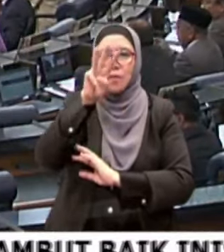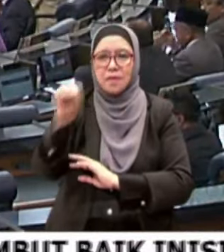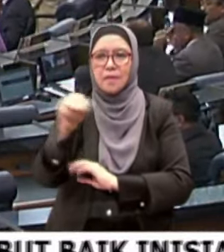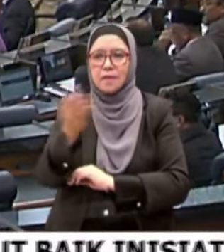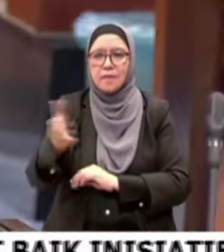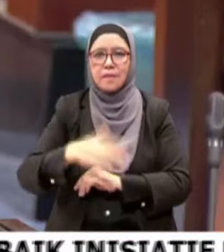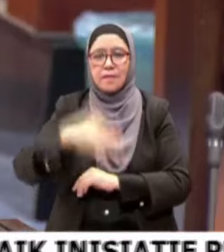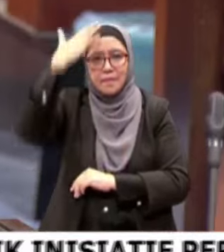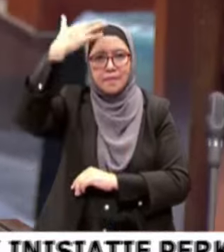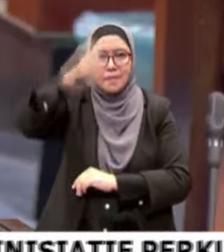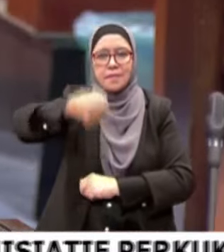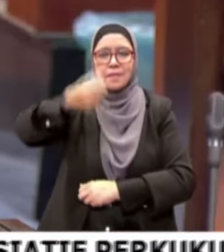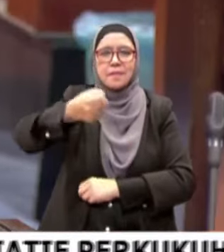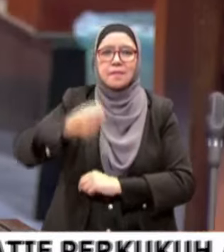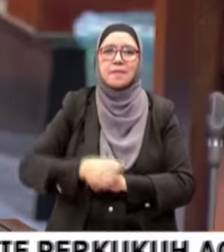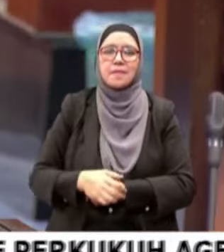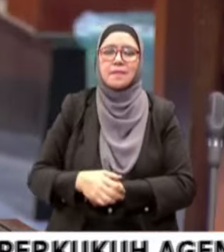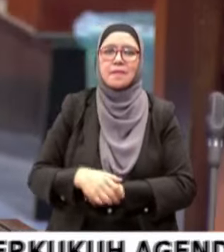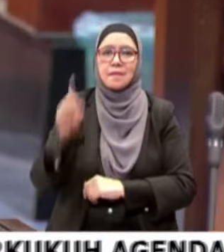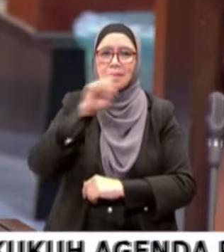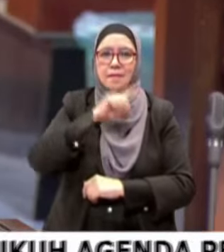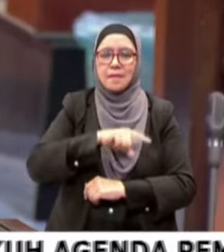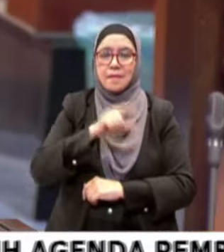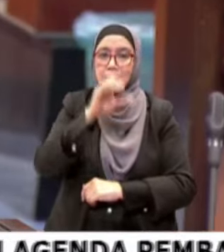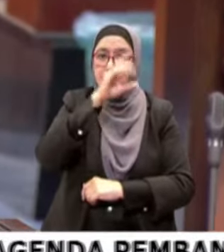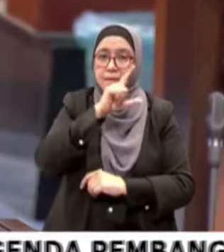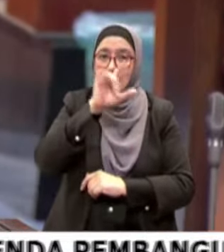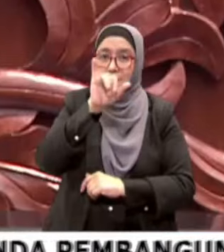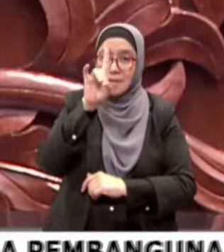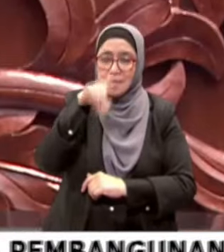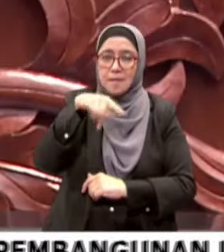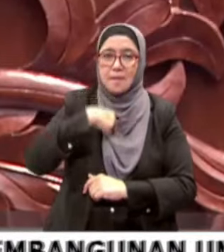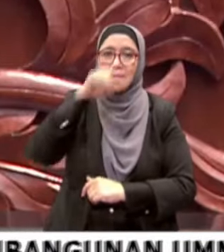Tuhan yang kedua soal Saya nunggu 3